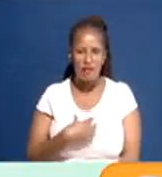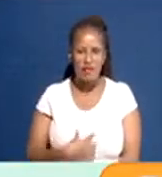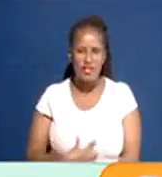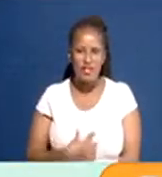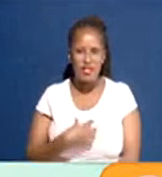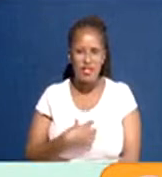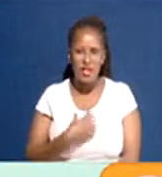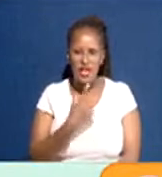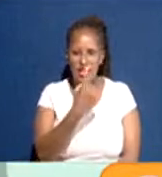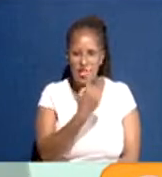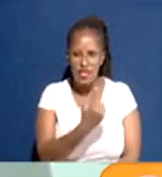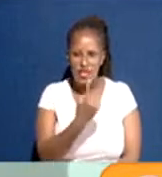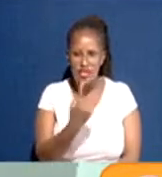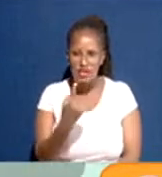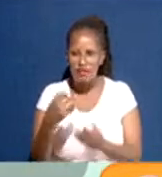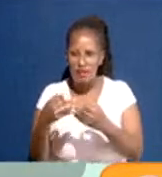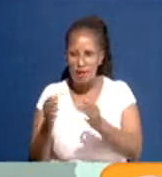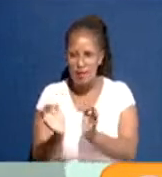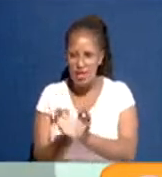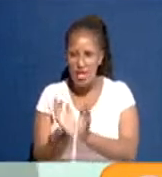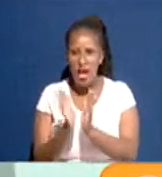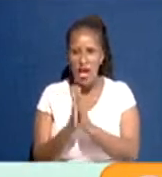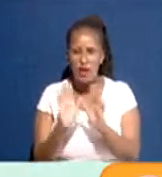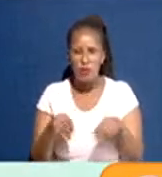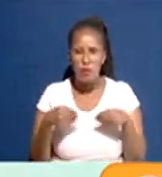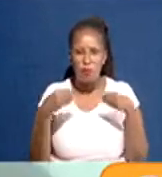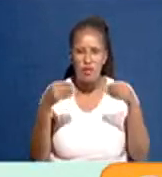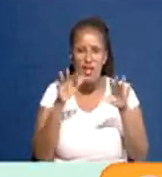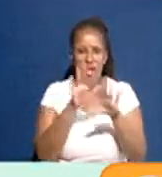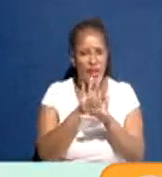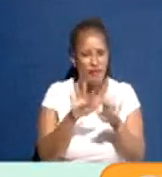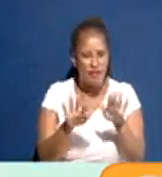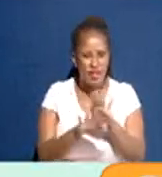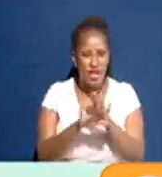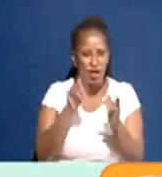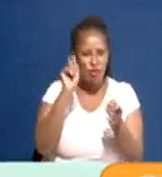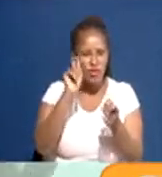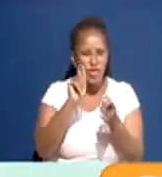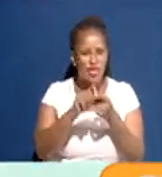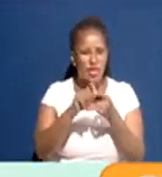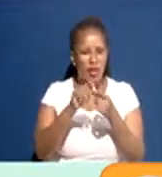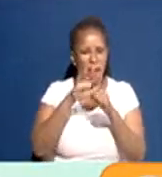kila familia, na tumempatia equipment ya kupima pressure,